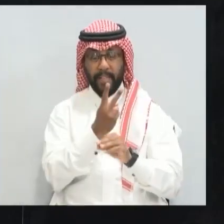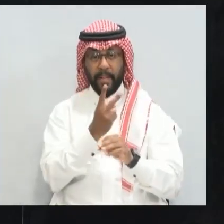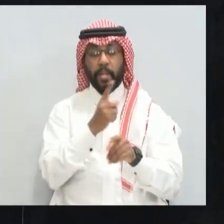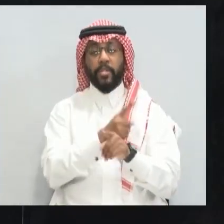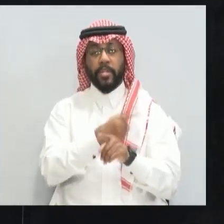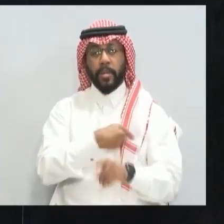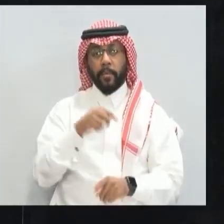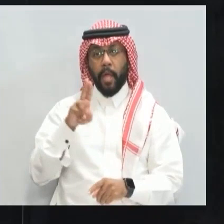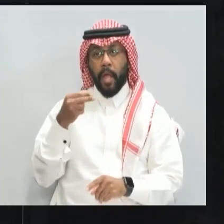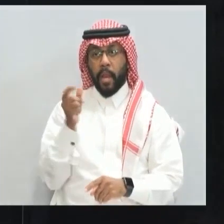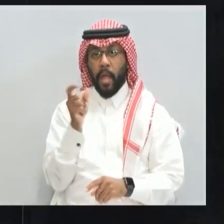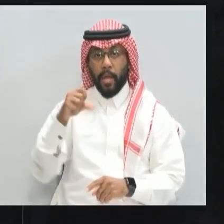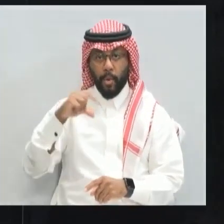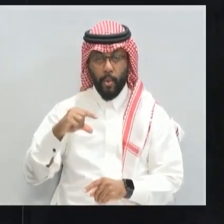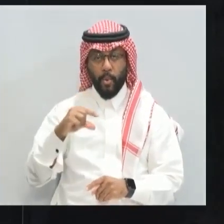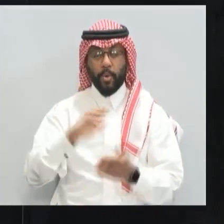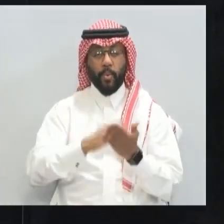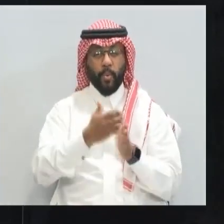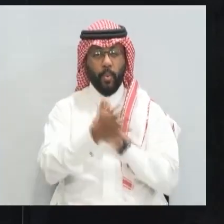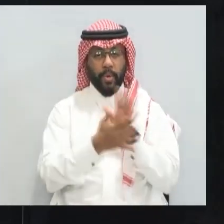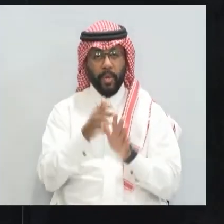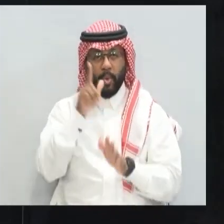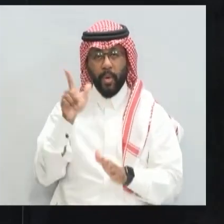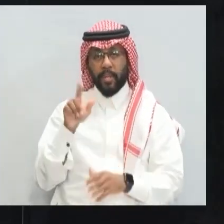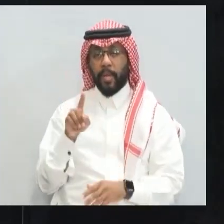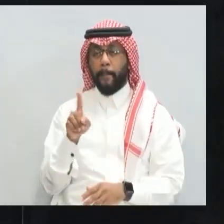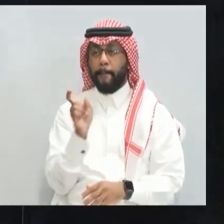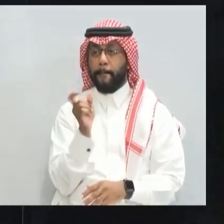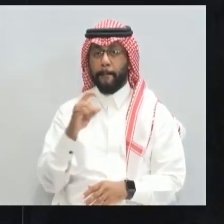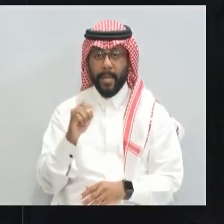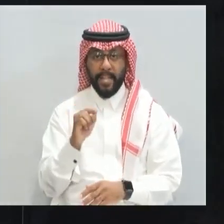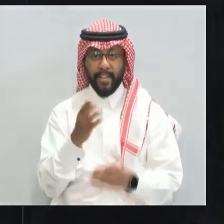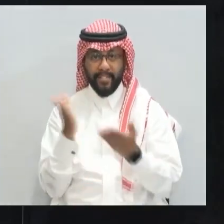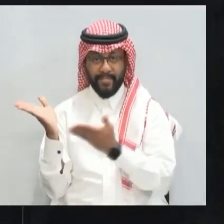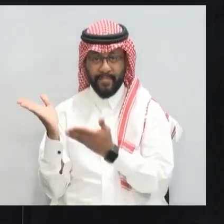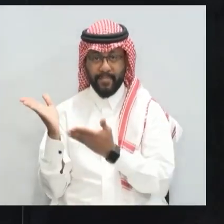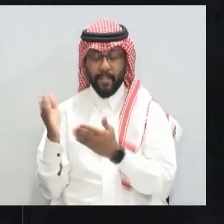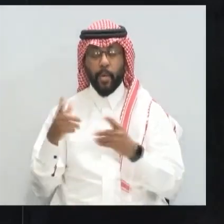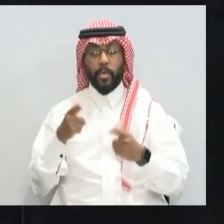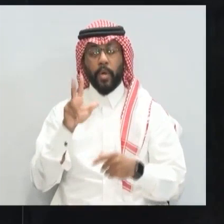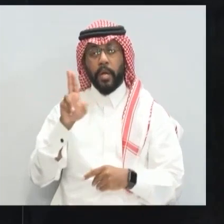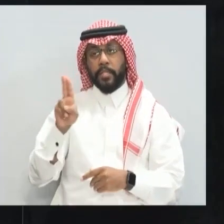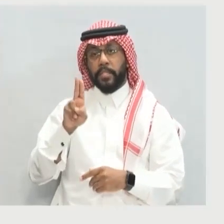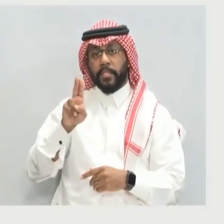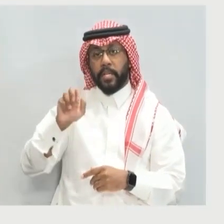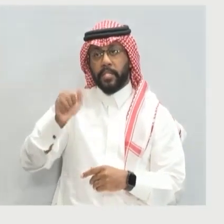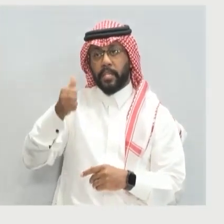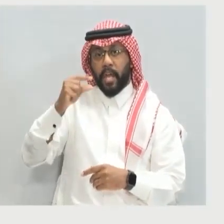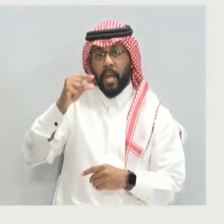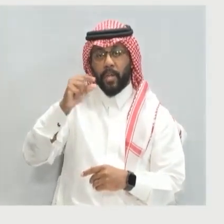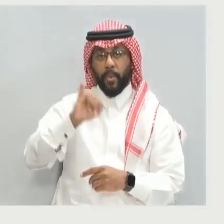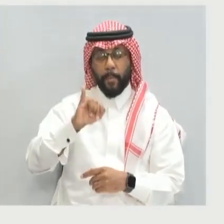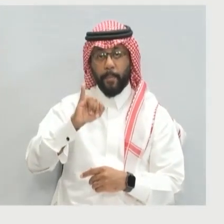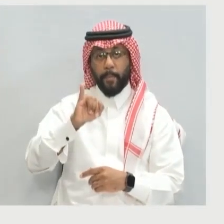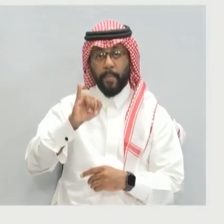العتيبي ونرحب باستاذ لغه الاشاره بندر الصالح باذن الله اليوم سيكون تكمله لدرس نظريه التصادم وطاقه التنشيط